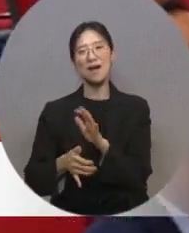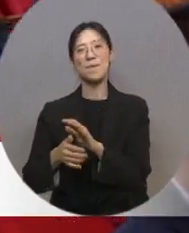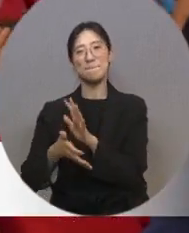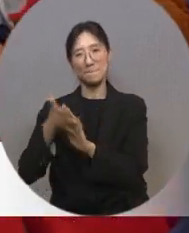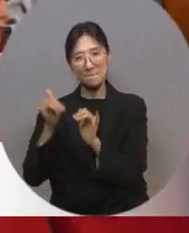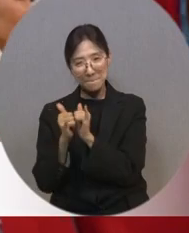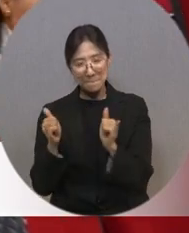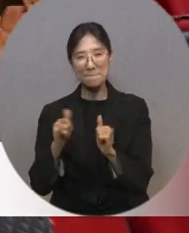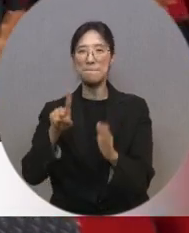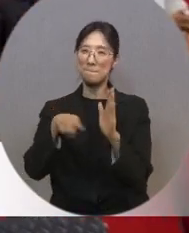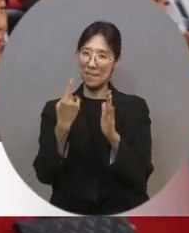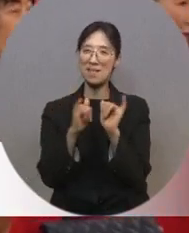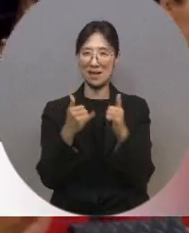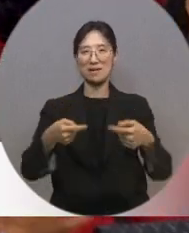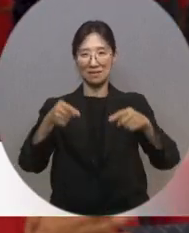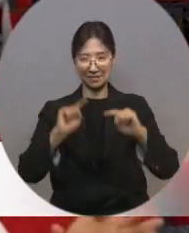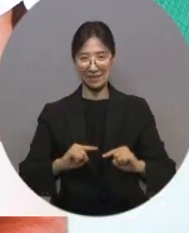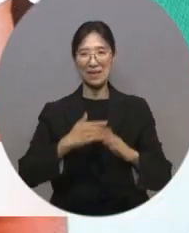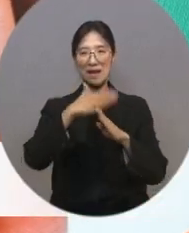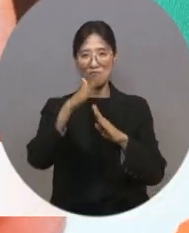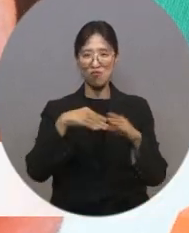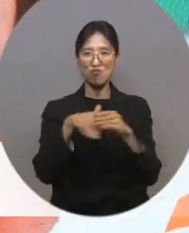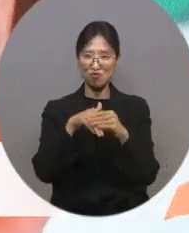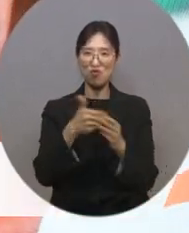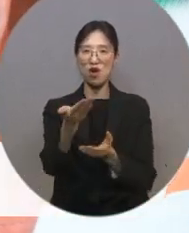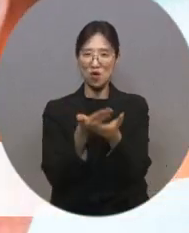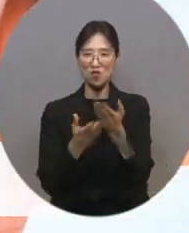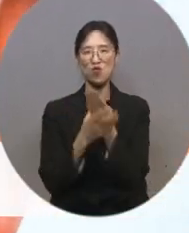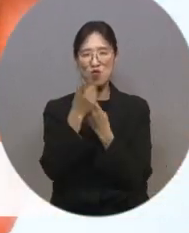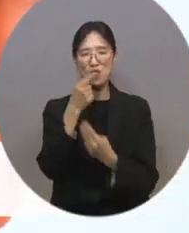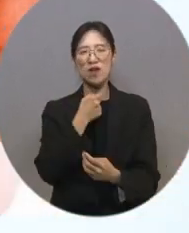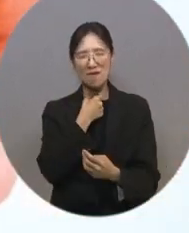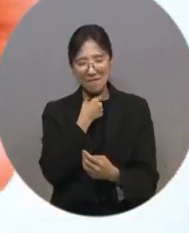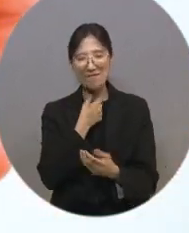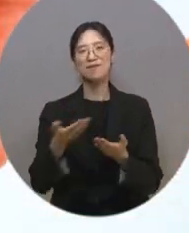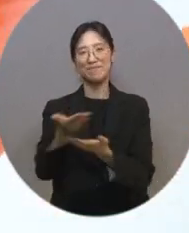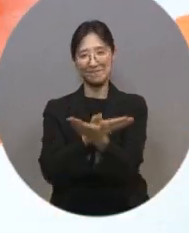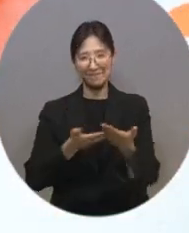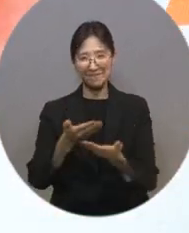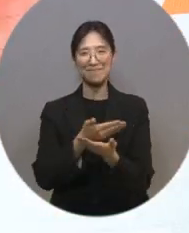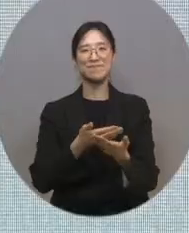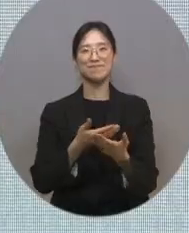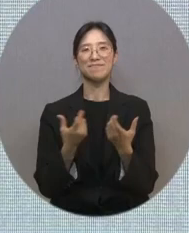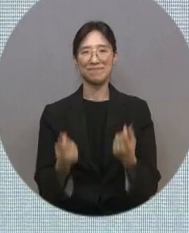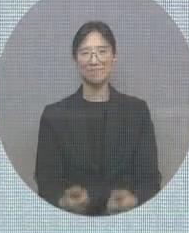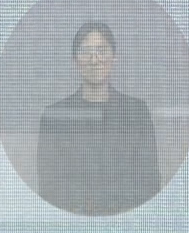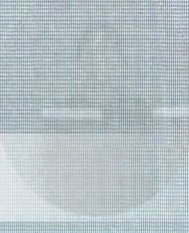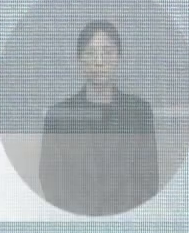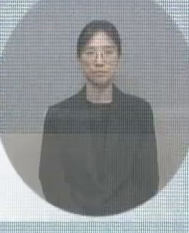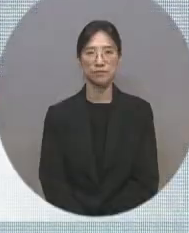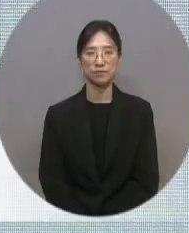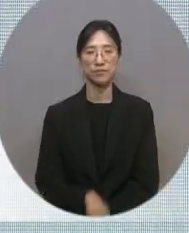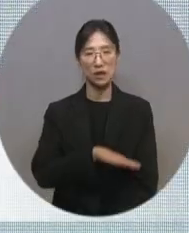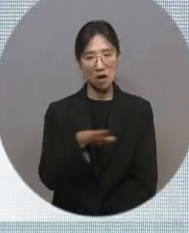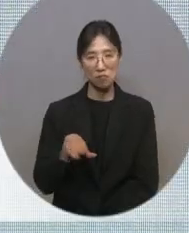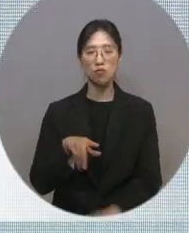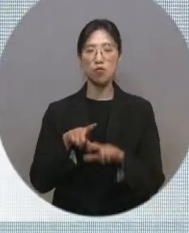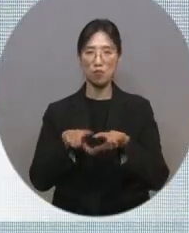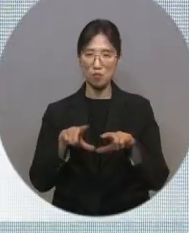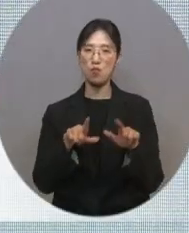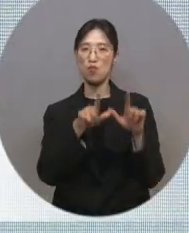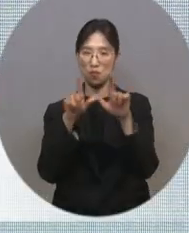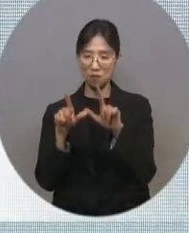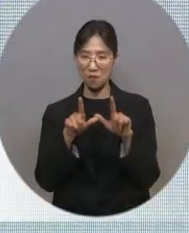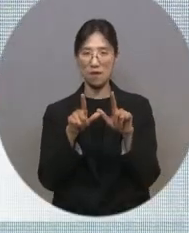명이 참석해 남북 문화 교류와 통일에 대한 염원을 나누는 뜻깊은 자리였습니다. 우리가